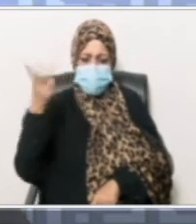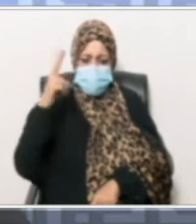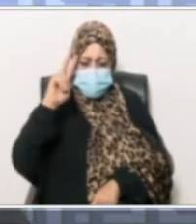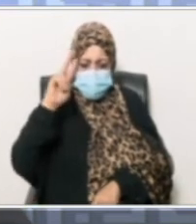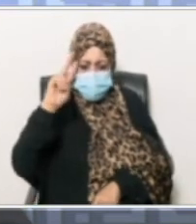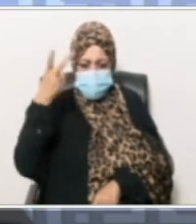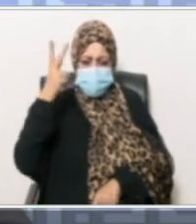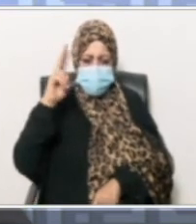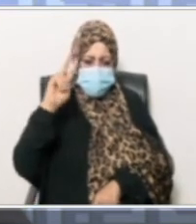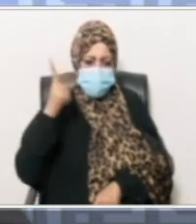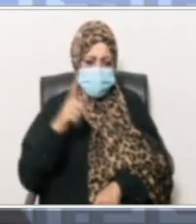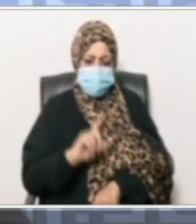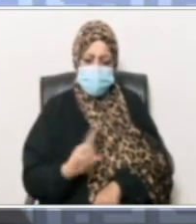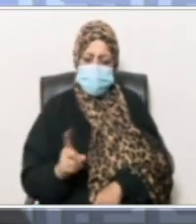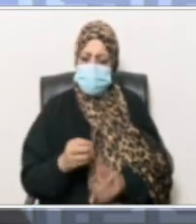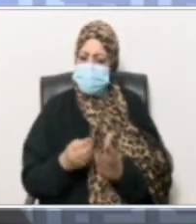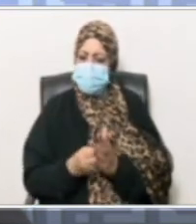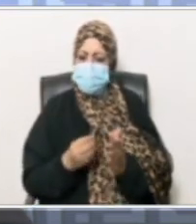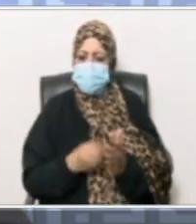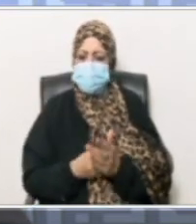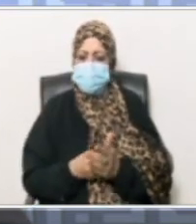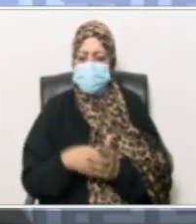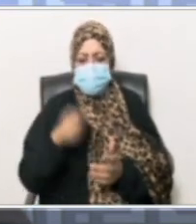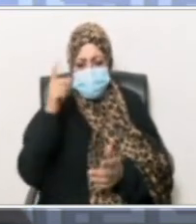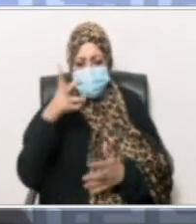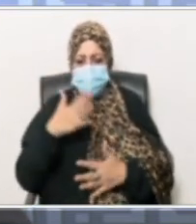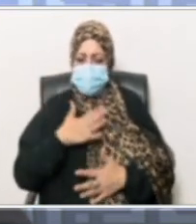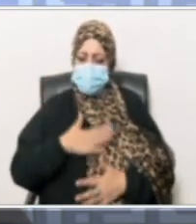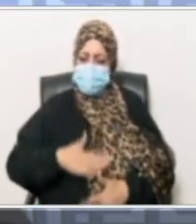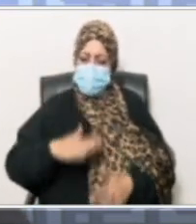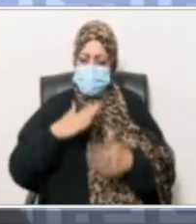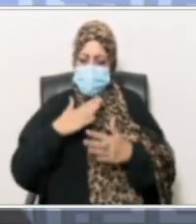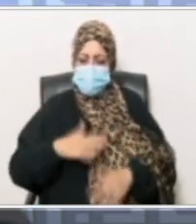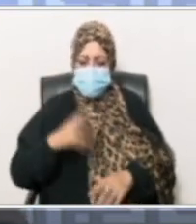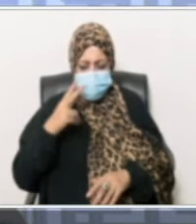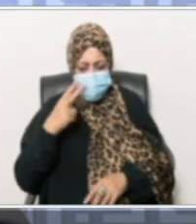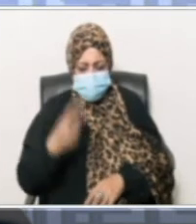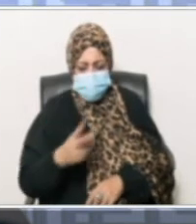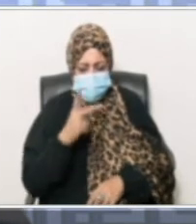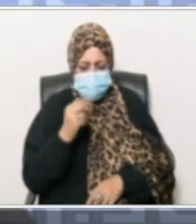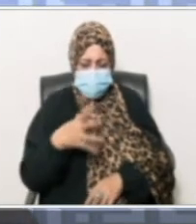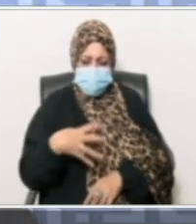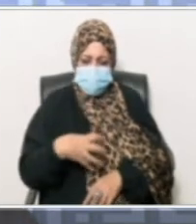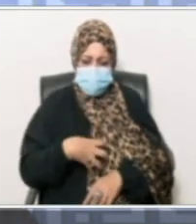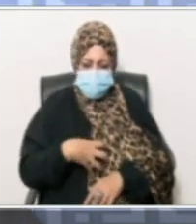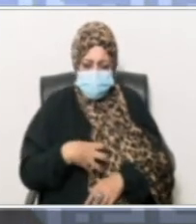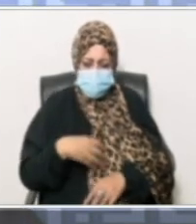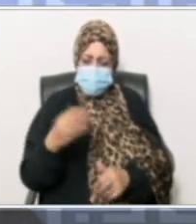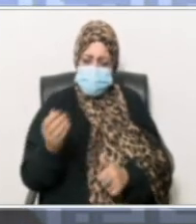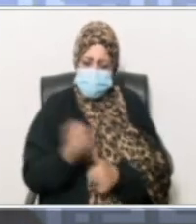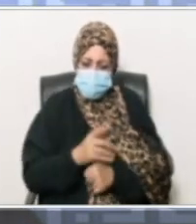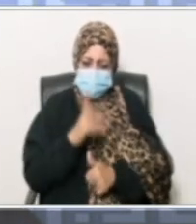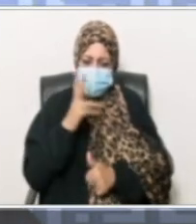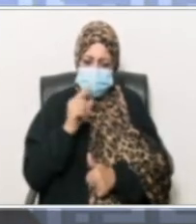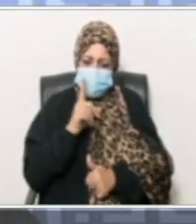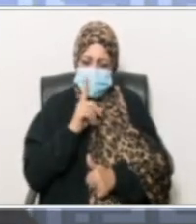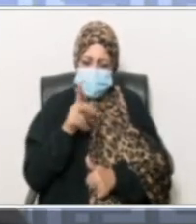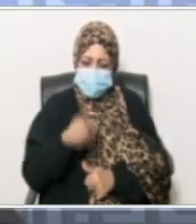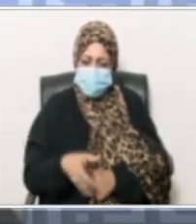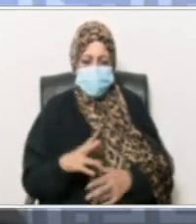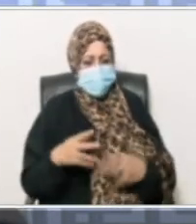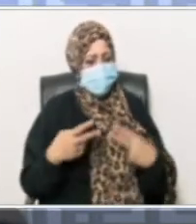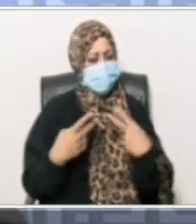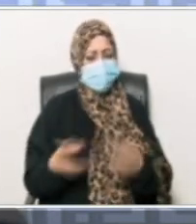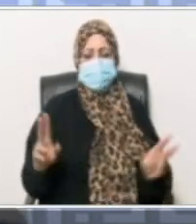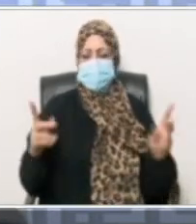تصبر عند زيارة زوجها أو أبيها وأمها فلا حرج في ذلك. أما صب